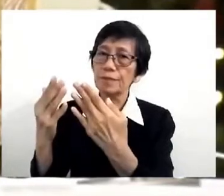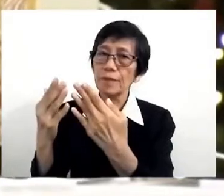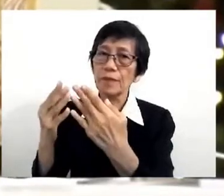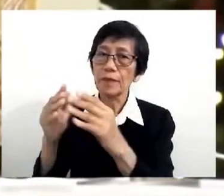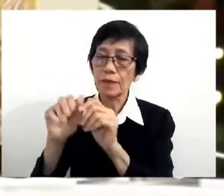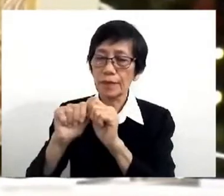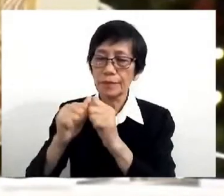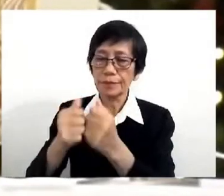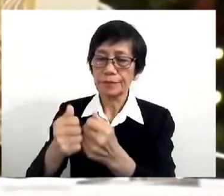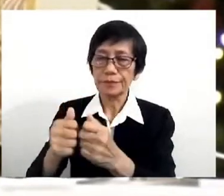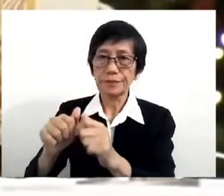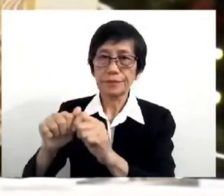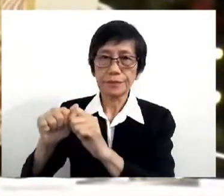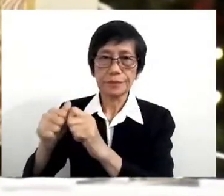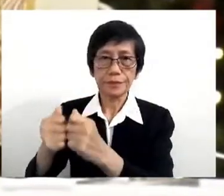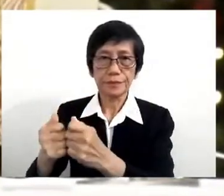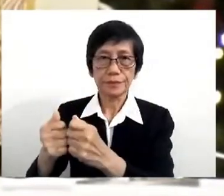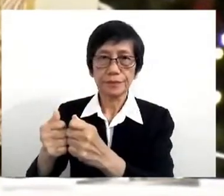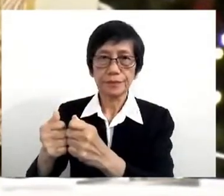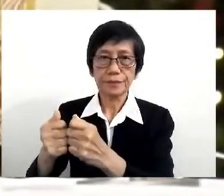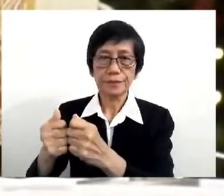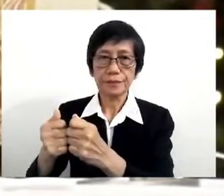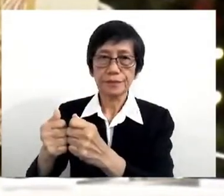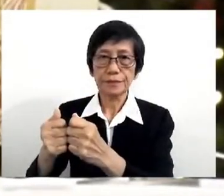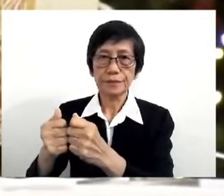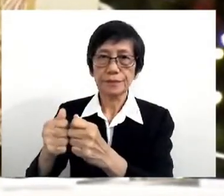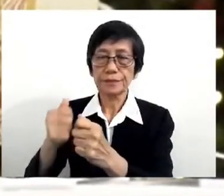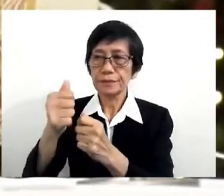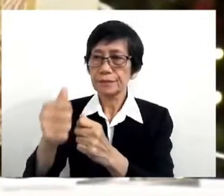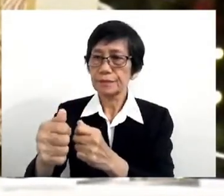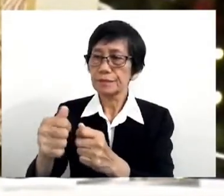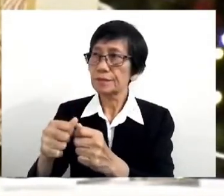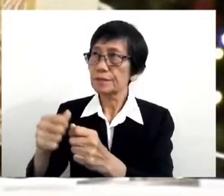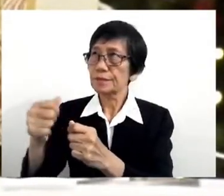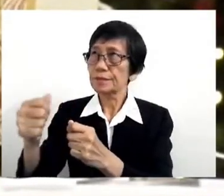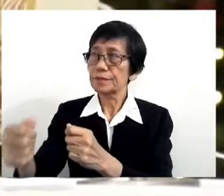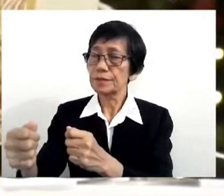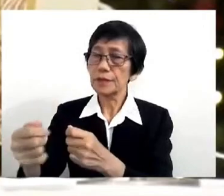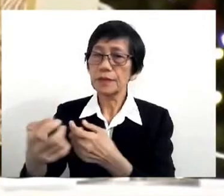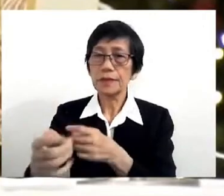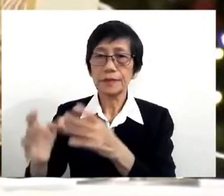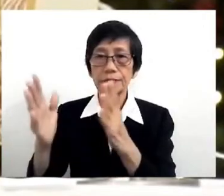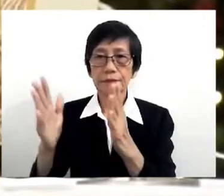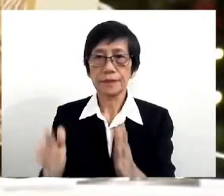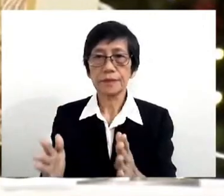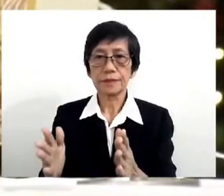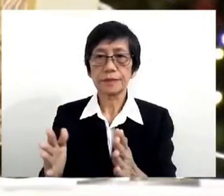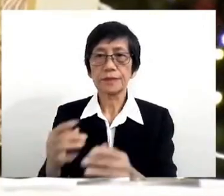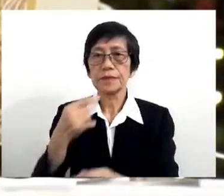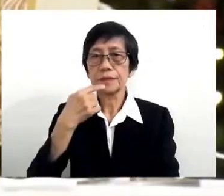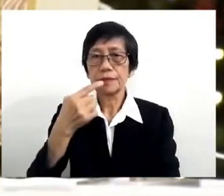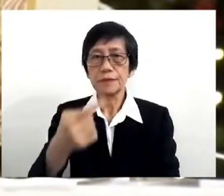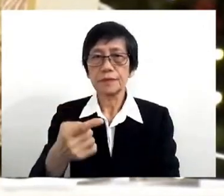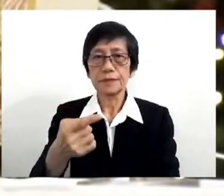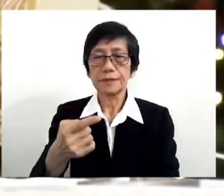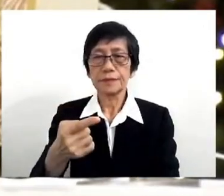pinaghati-hati niya iyon, iniabot sa kanyang mga alagad at sinabi,